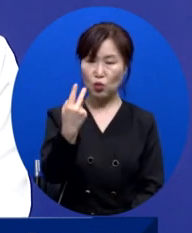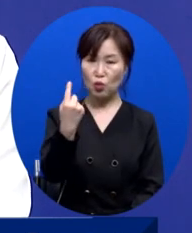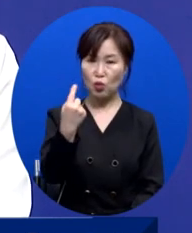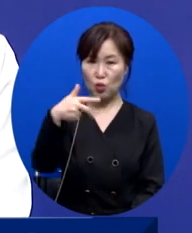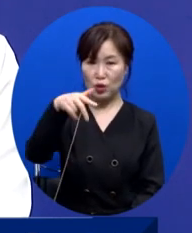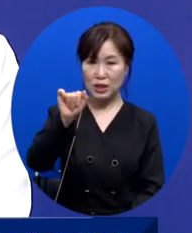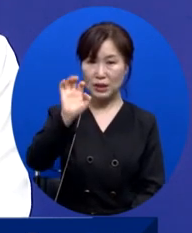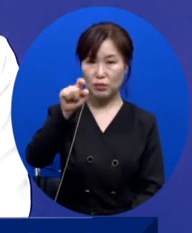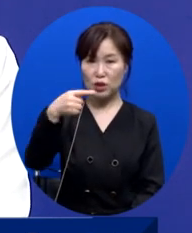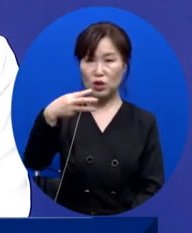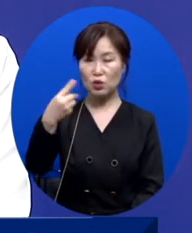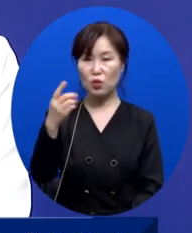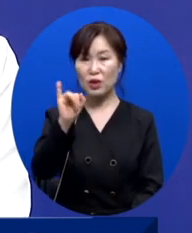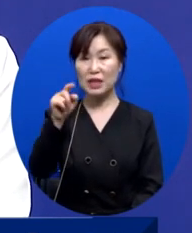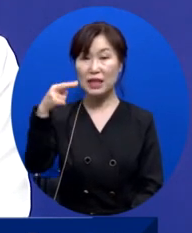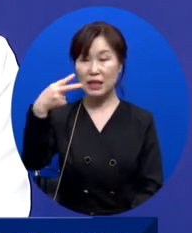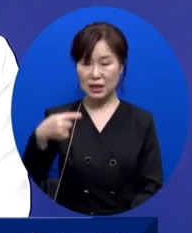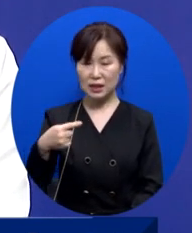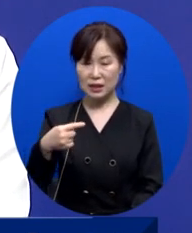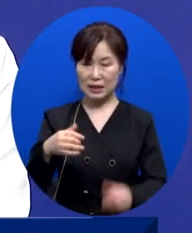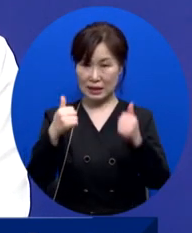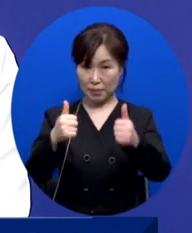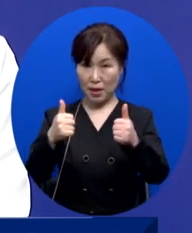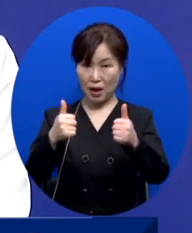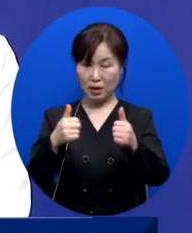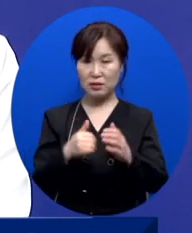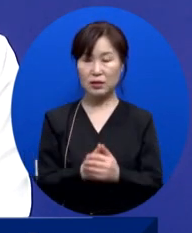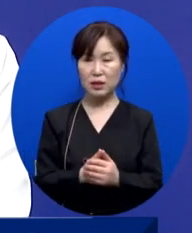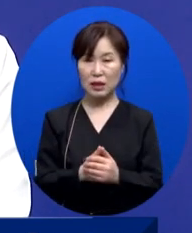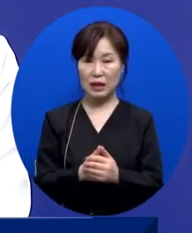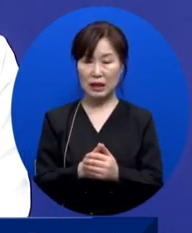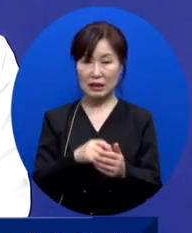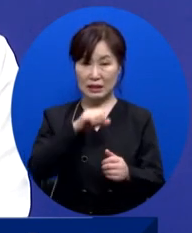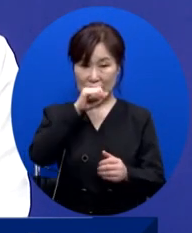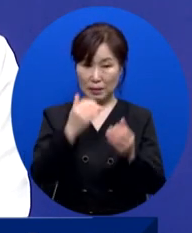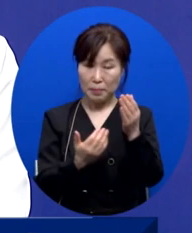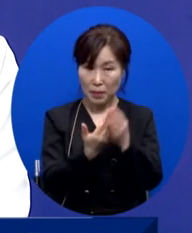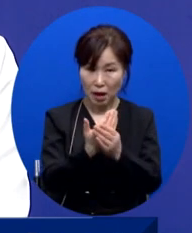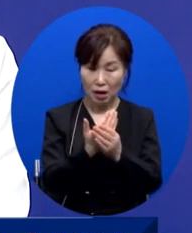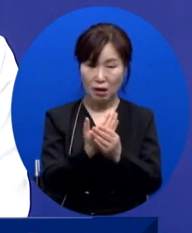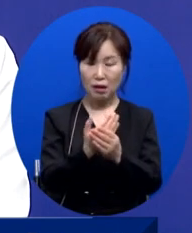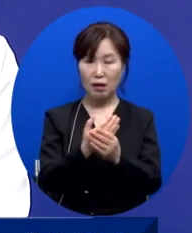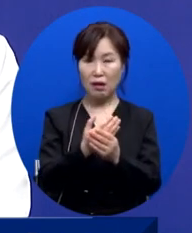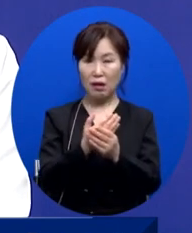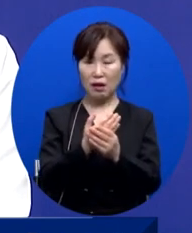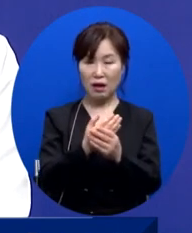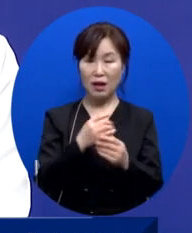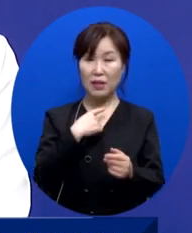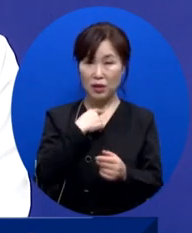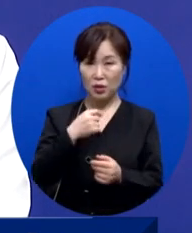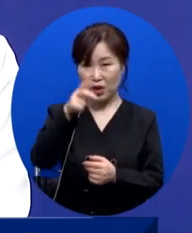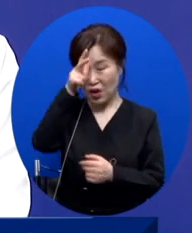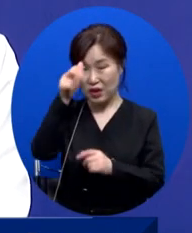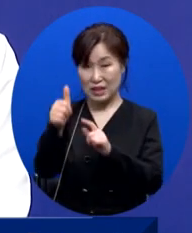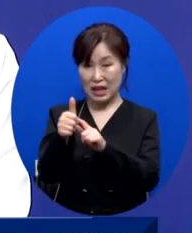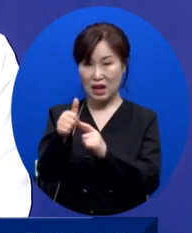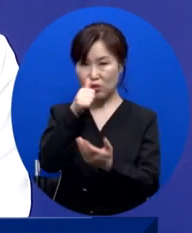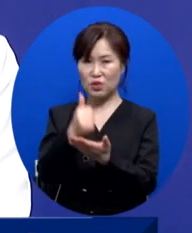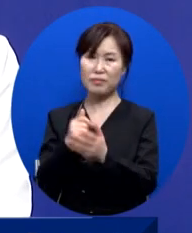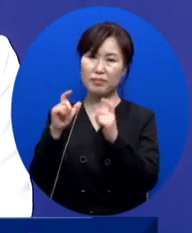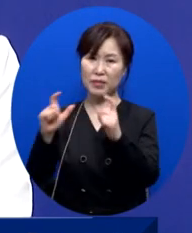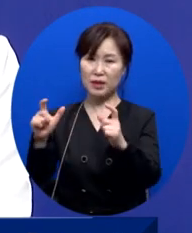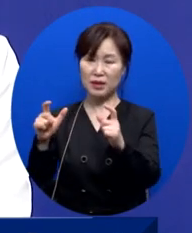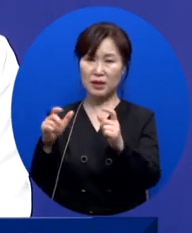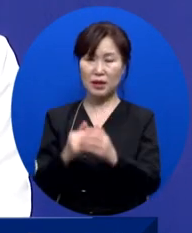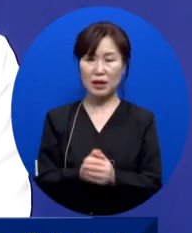관한 재판이 진행 되었습니다 미국 법원은 조지 플로이드 사건의 피의자인 경찰에게 유죄를 선고 했는데요 미국